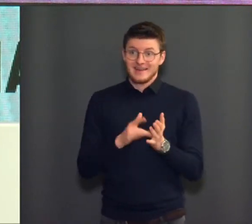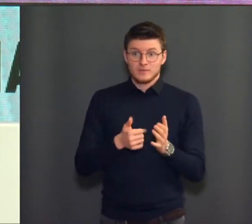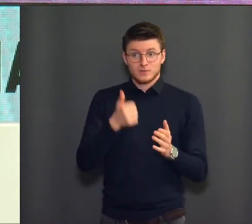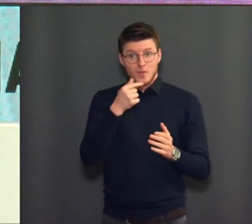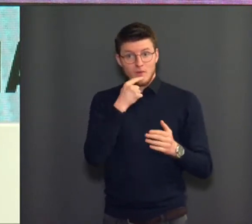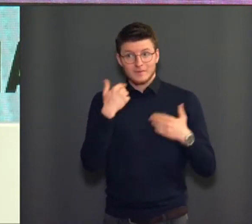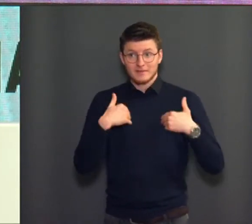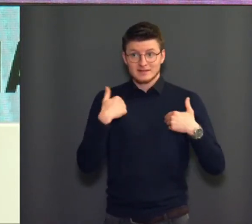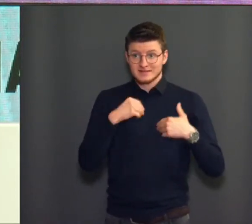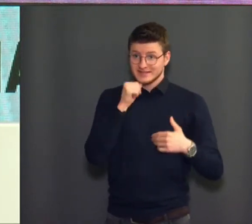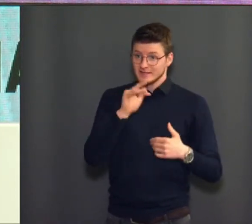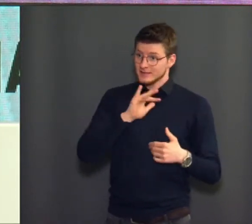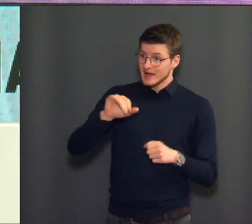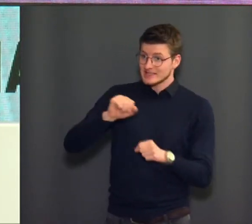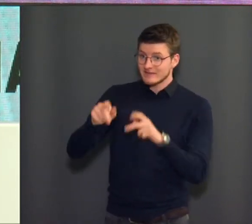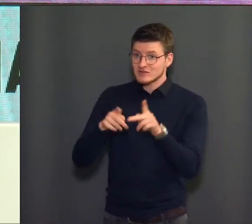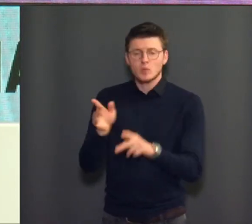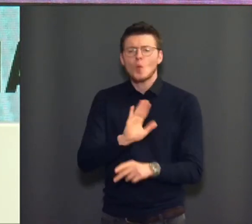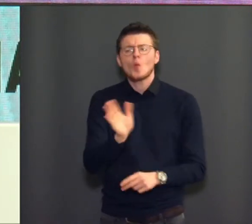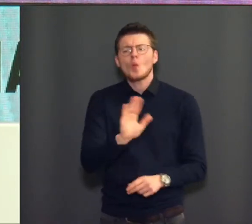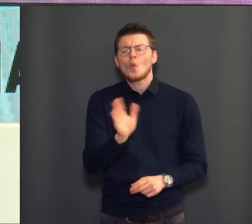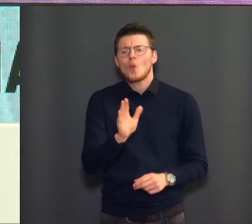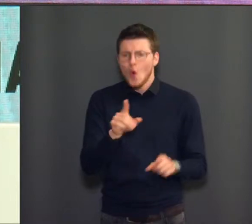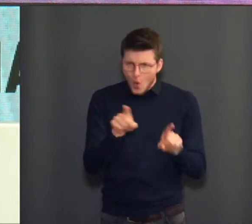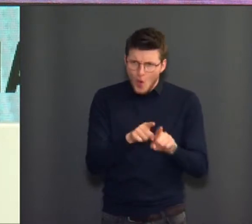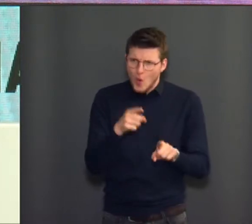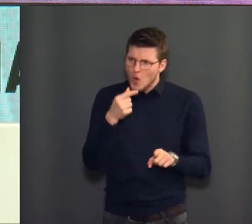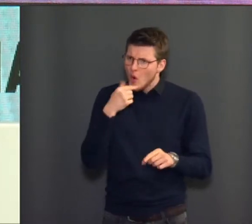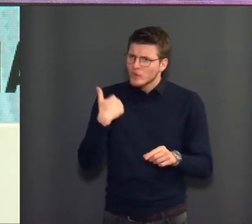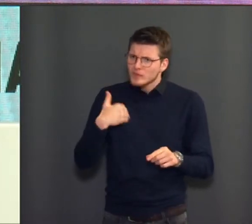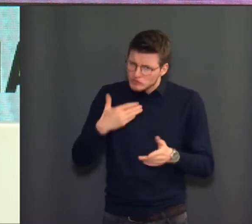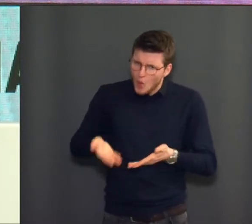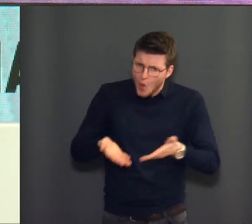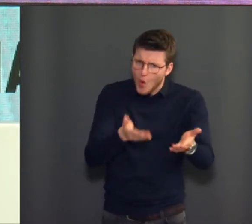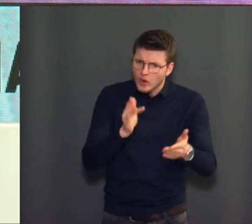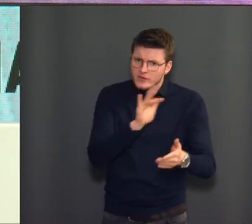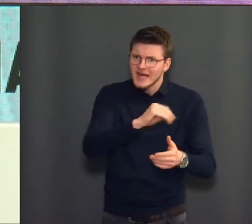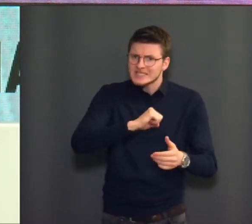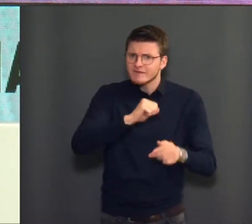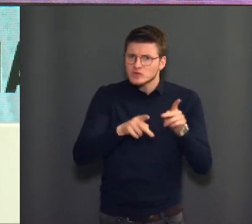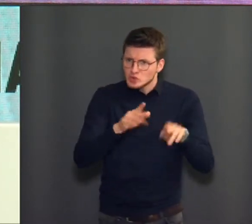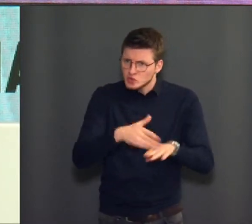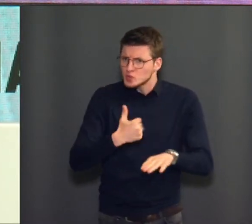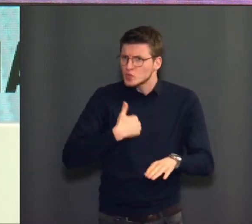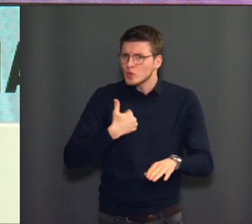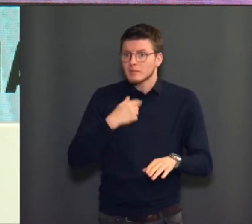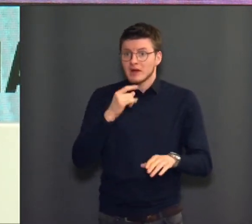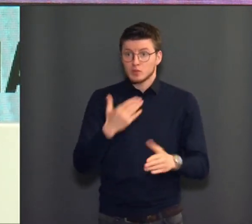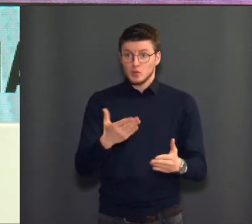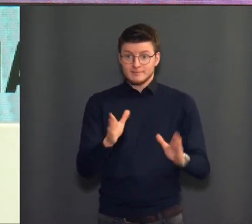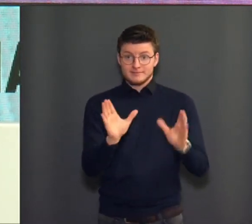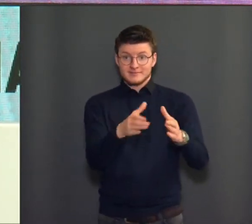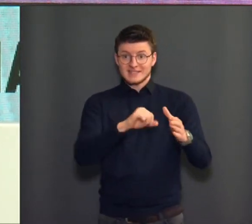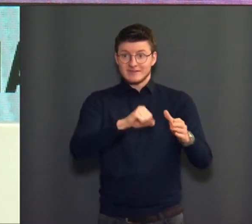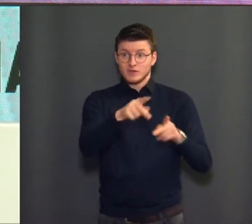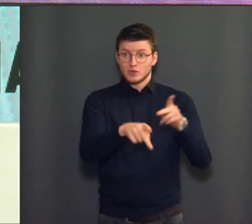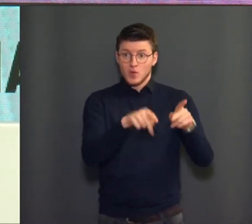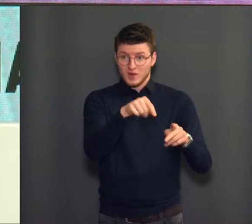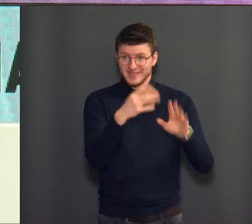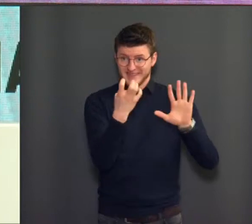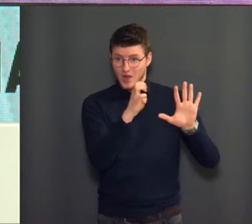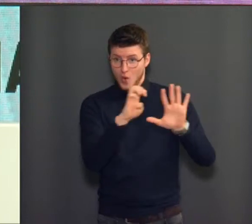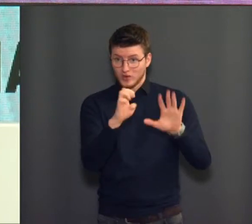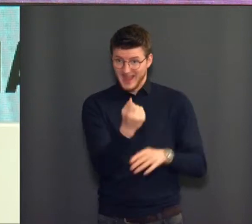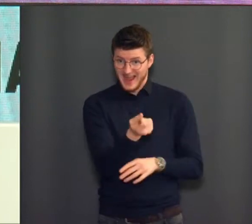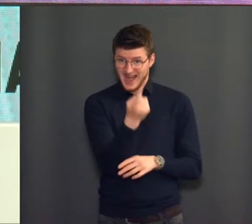zorgen, integendeel. Het is zo dat er momenteel 911 personen op intensieve zorgen liggen. Meer dan de helft